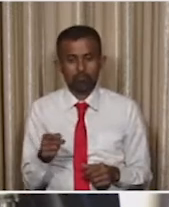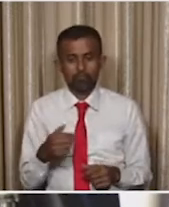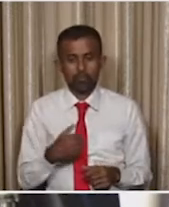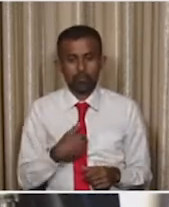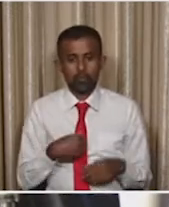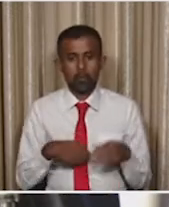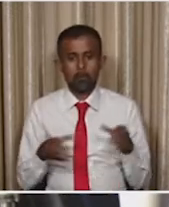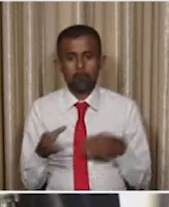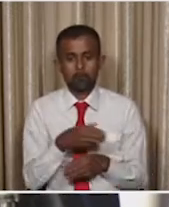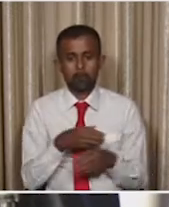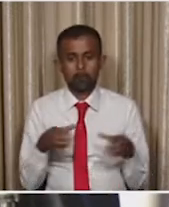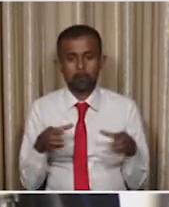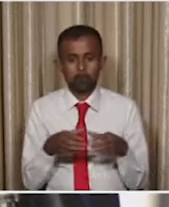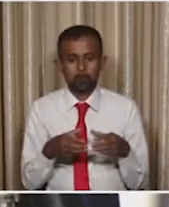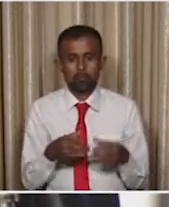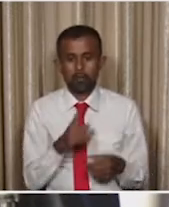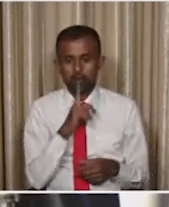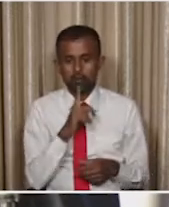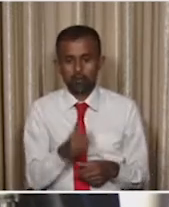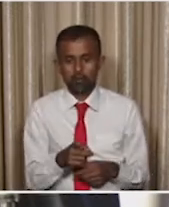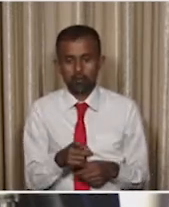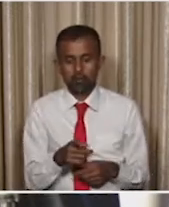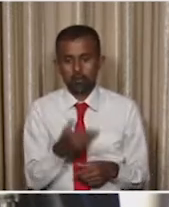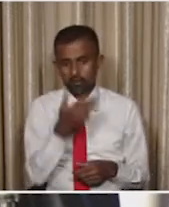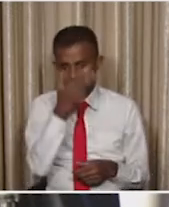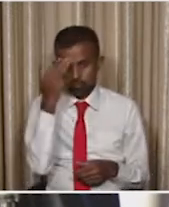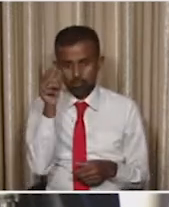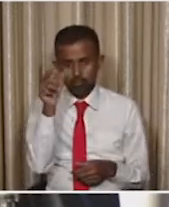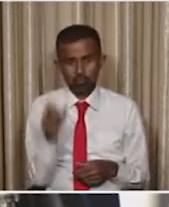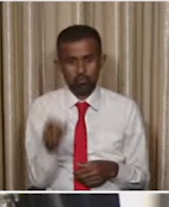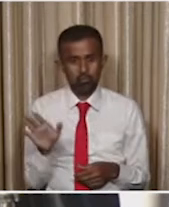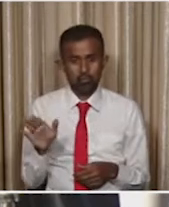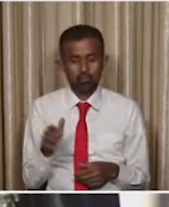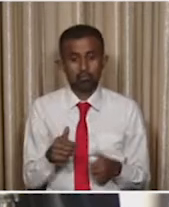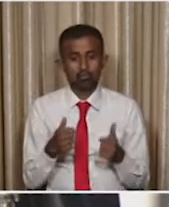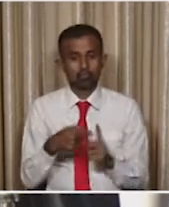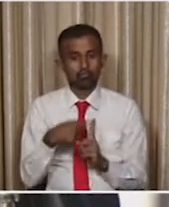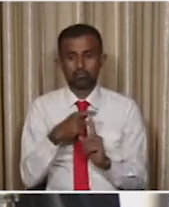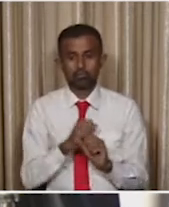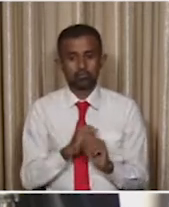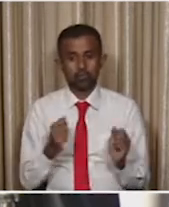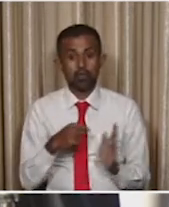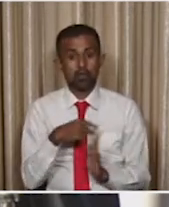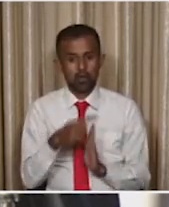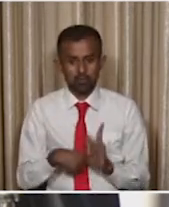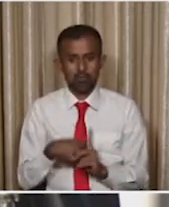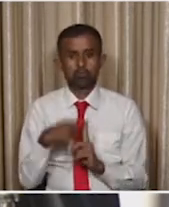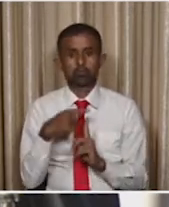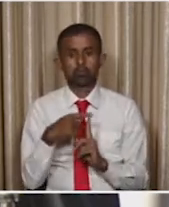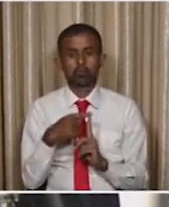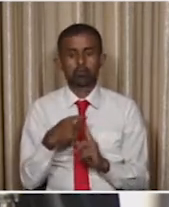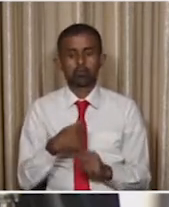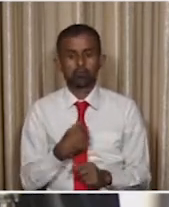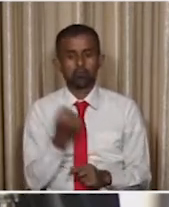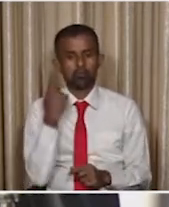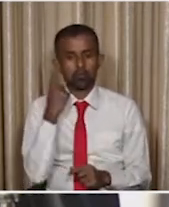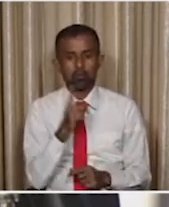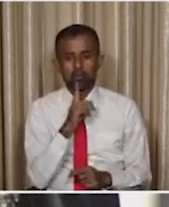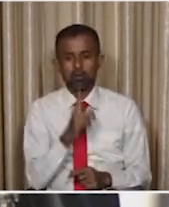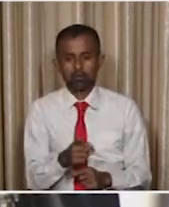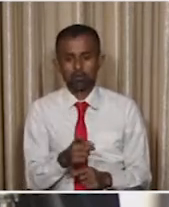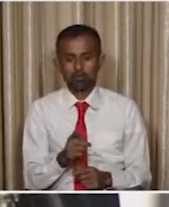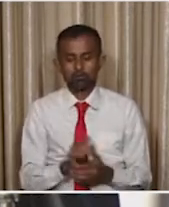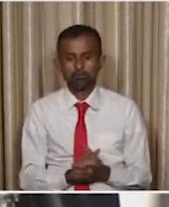வெறுமனே தமிழர்களுடைய நலன்களுக்கானது மட்டுமல்ல மாறாக ஒட்டுமொத்த நாட்டினுடைய நலன்களுக்கானது சிங்கள மக்களுடைய நலன்களுக்கானதும் முஸ்லிம்